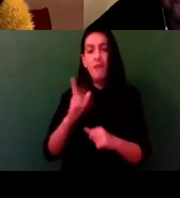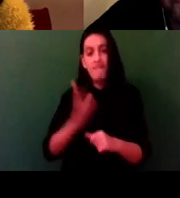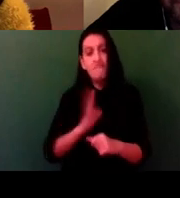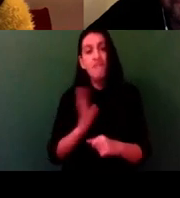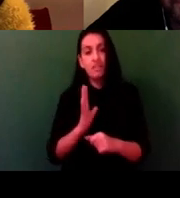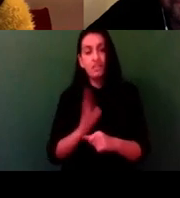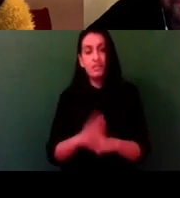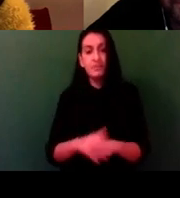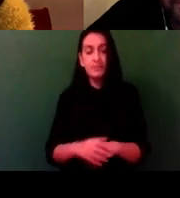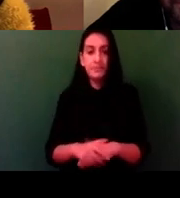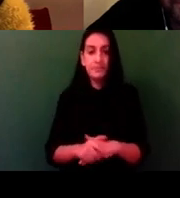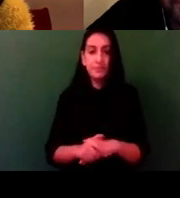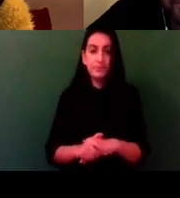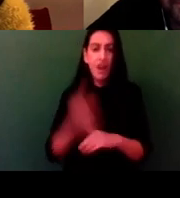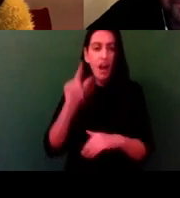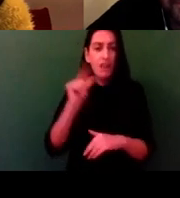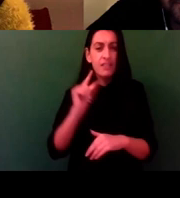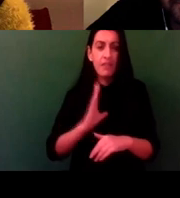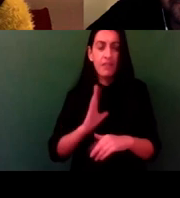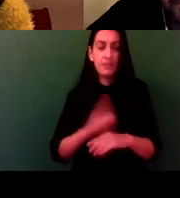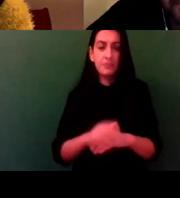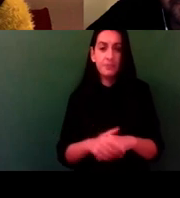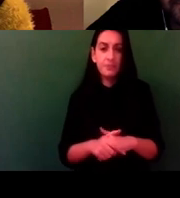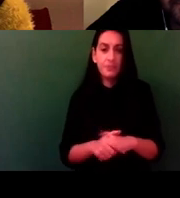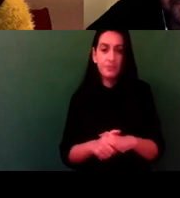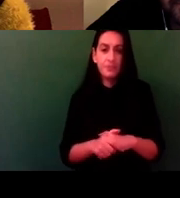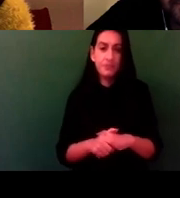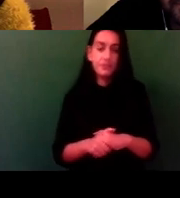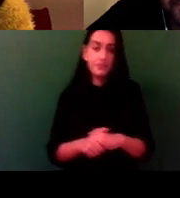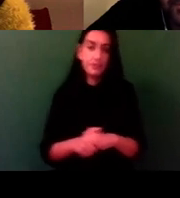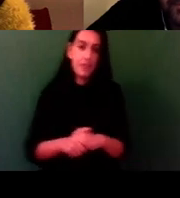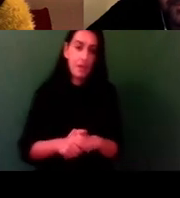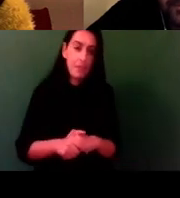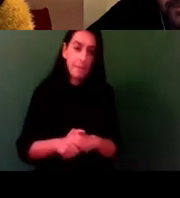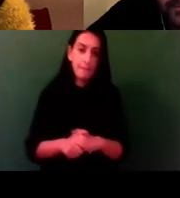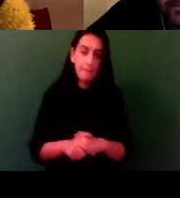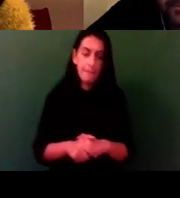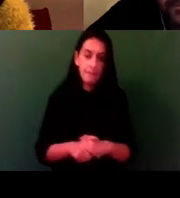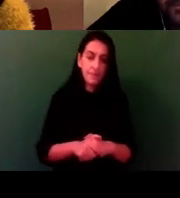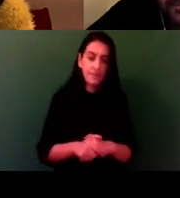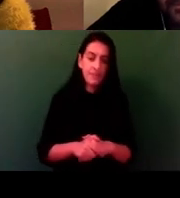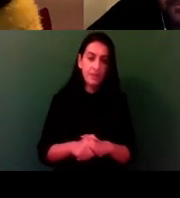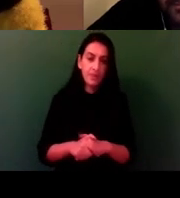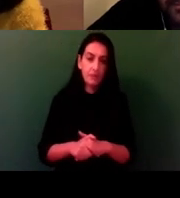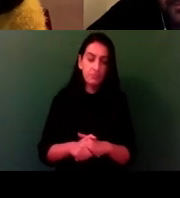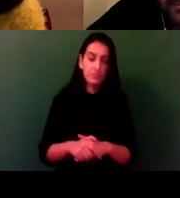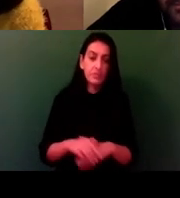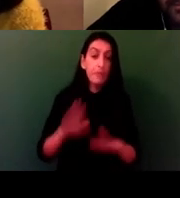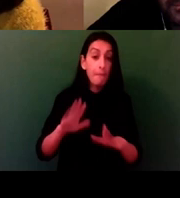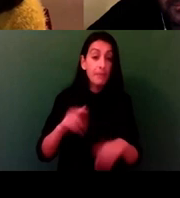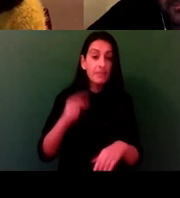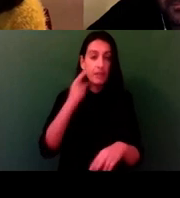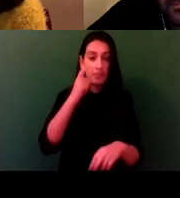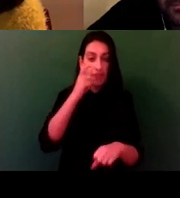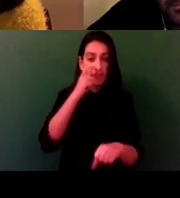tasarım, ilk süreç önerimizdeki oraya işte bilgi noktası gibi bir şeyi hem bir yandan Kabataş'ın duyduğu acil müdahale